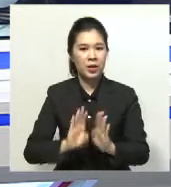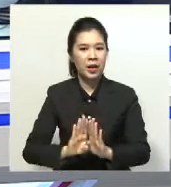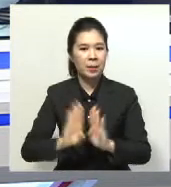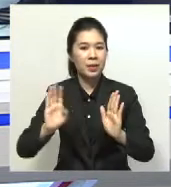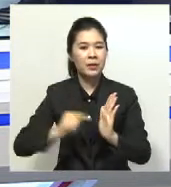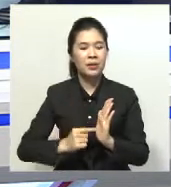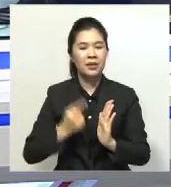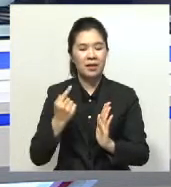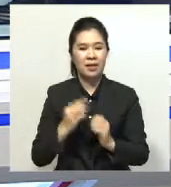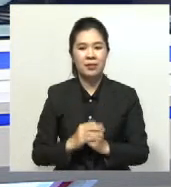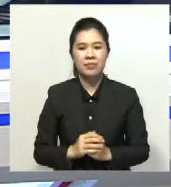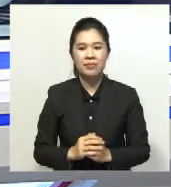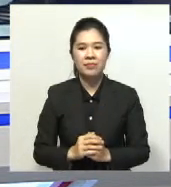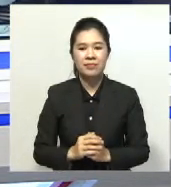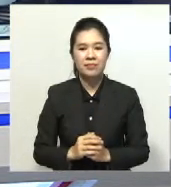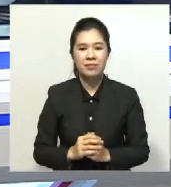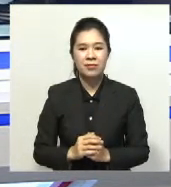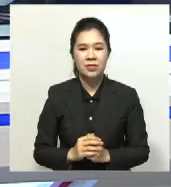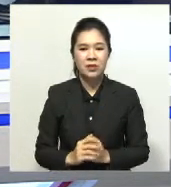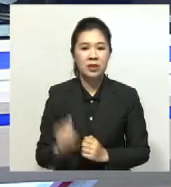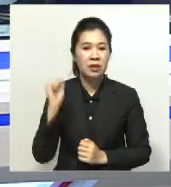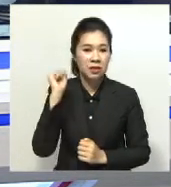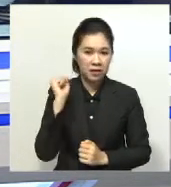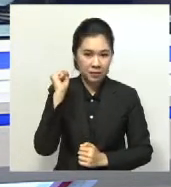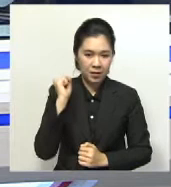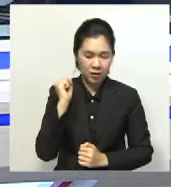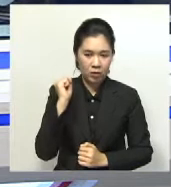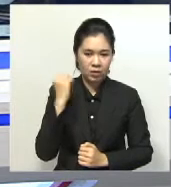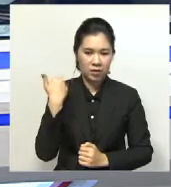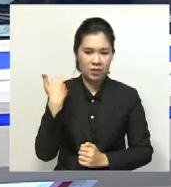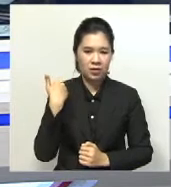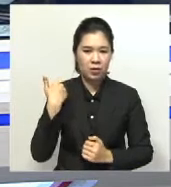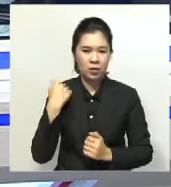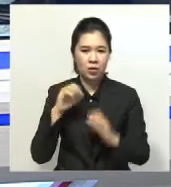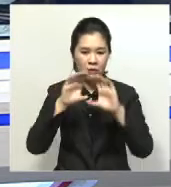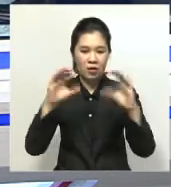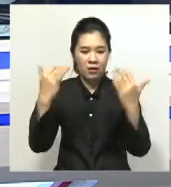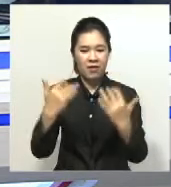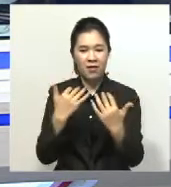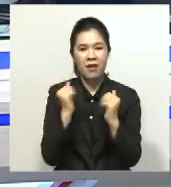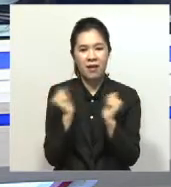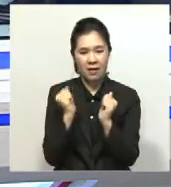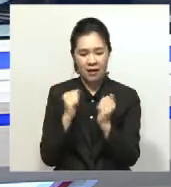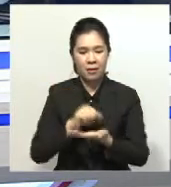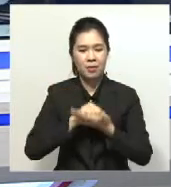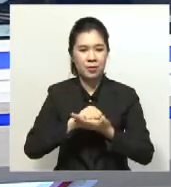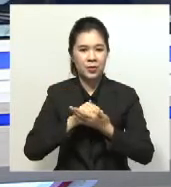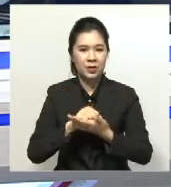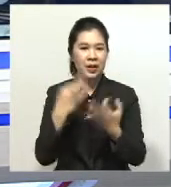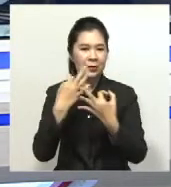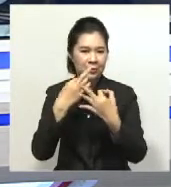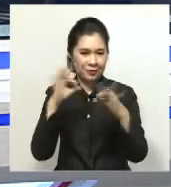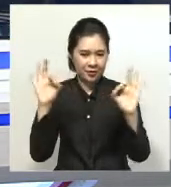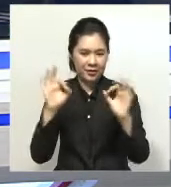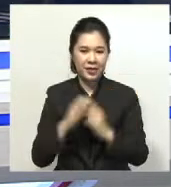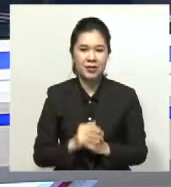ให้เป็นวันแรกเลยนะคะก็คือการนำรถโดยสารชัตเทิลบัสเป็นรถปรับอากาศมาให้บริการประชาชนฟรีซึ่งรถที่ให้บ